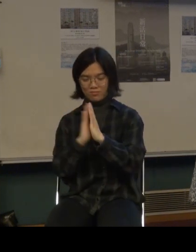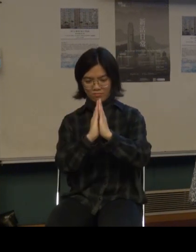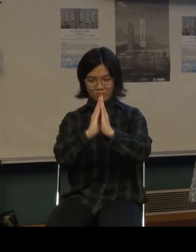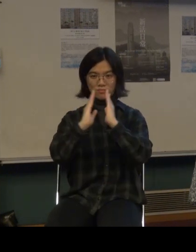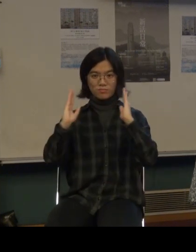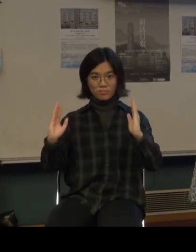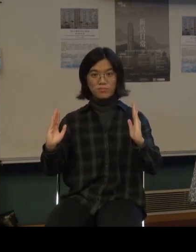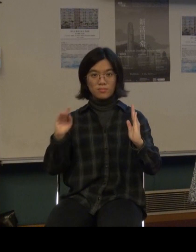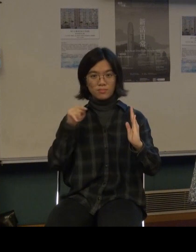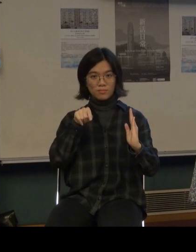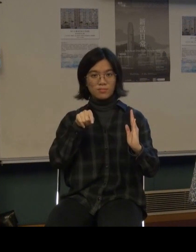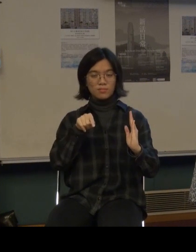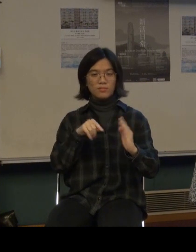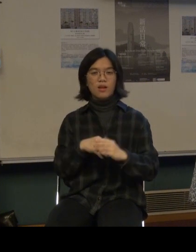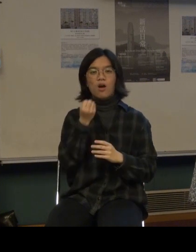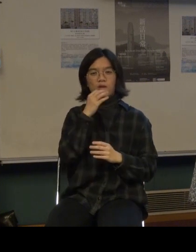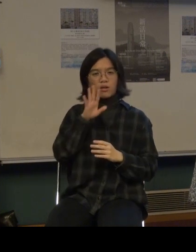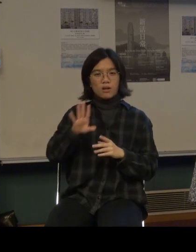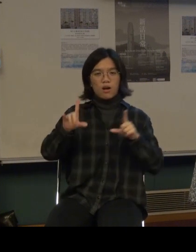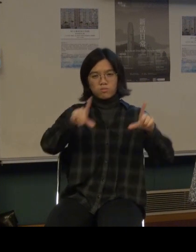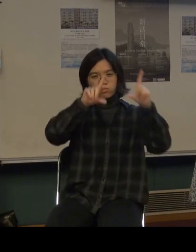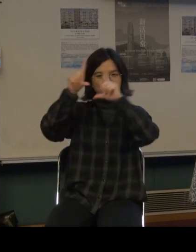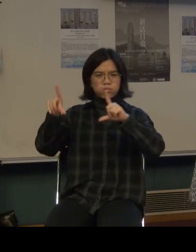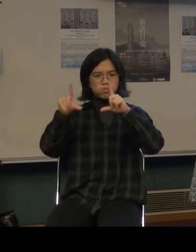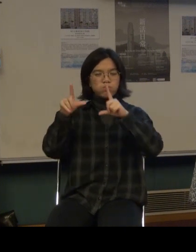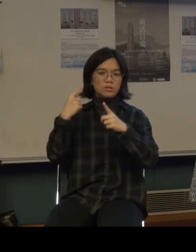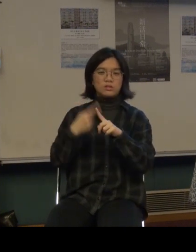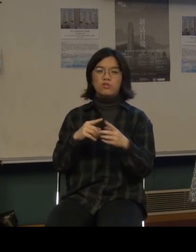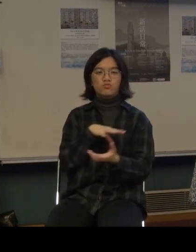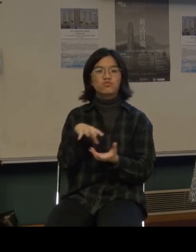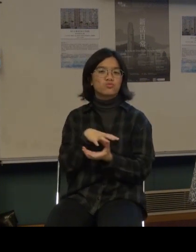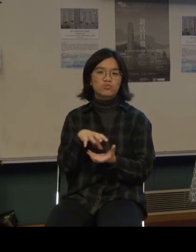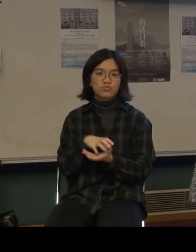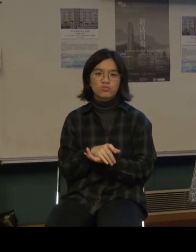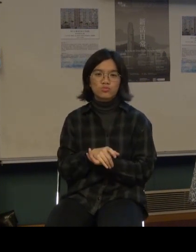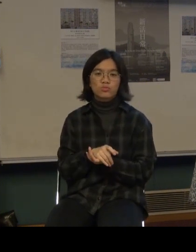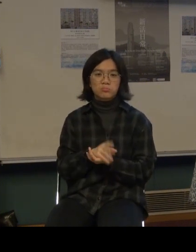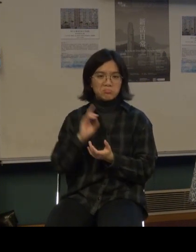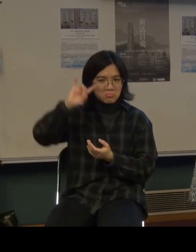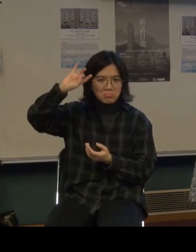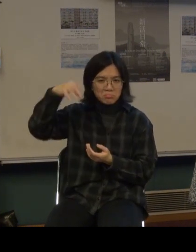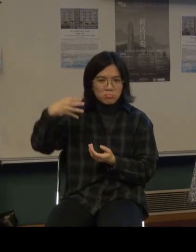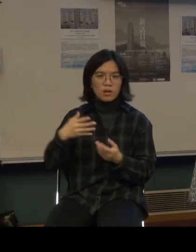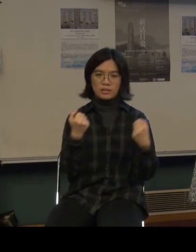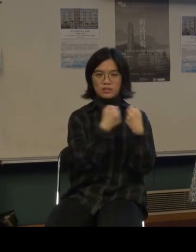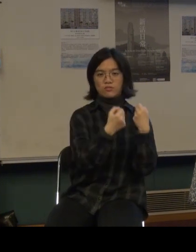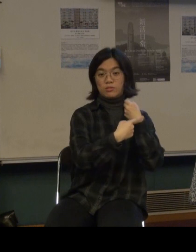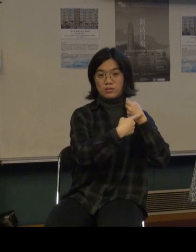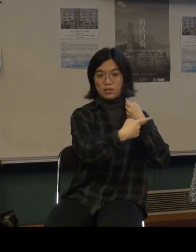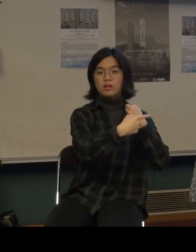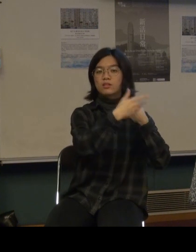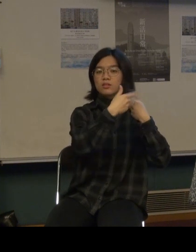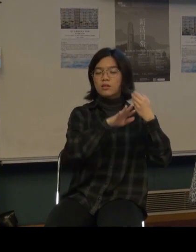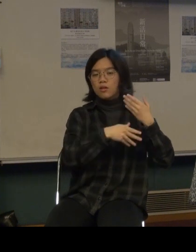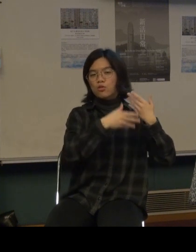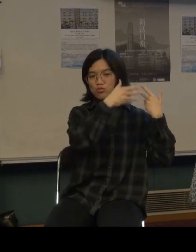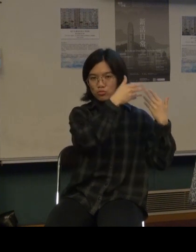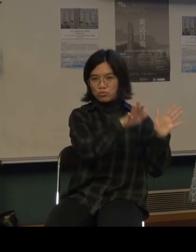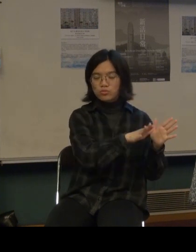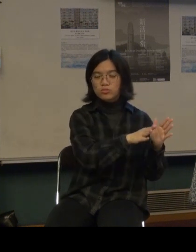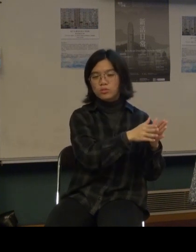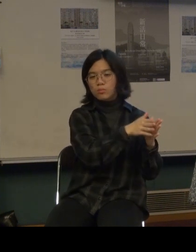活香港人的生活咧，好動盪嘅。因為咧，喺第一次世界大戰之後咧，其實成個個